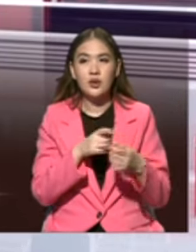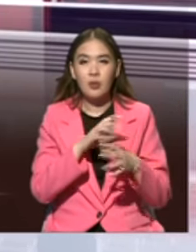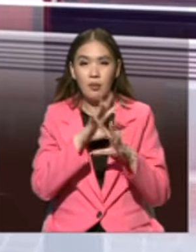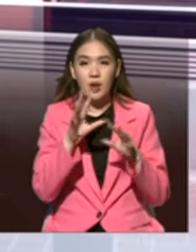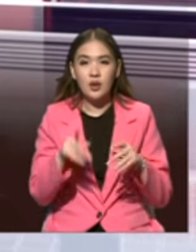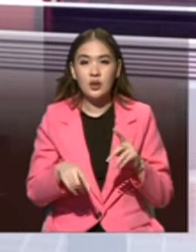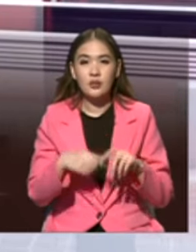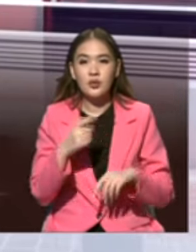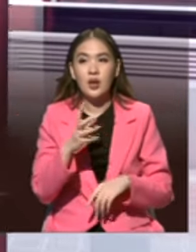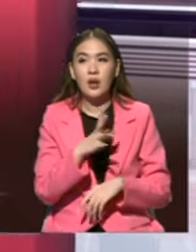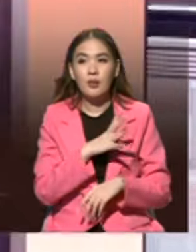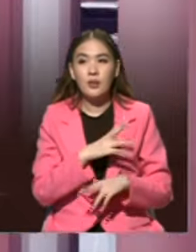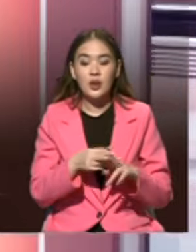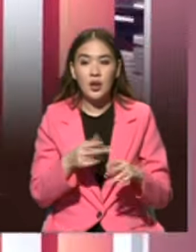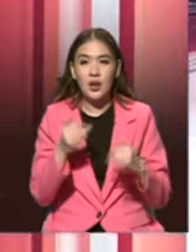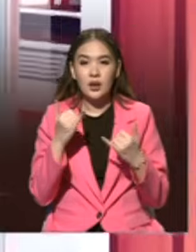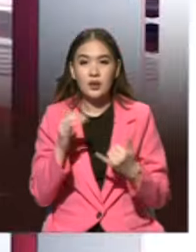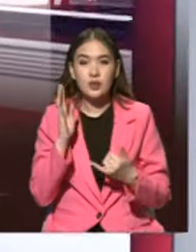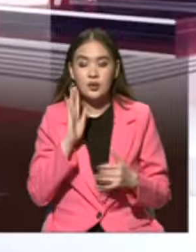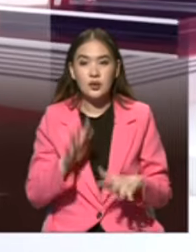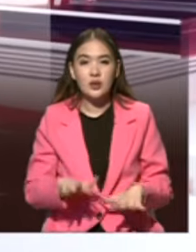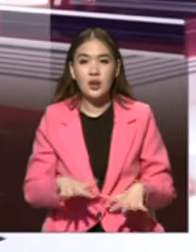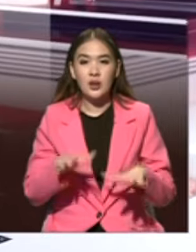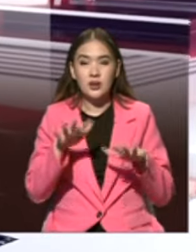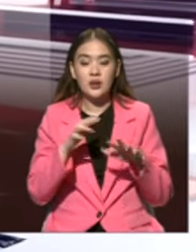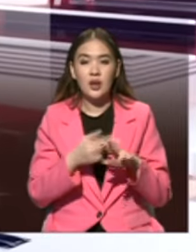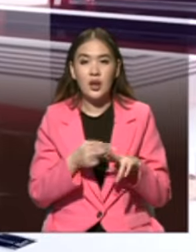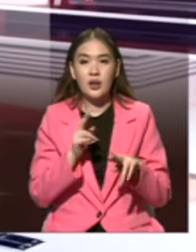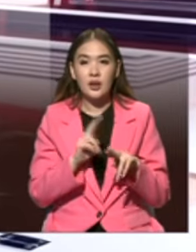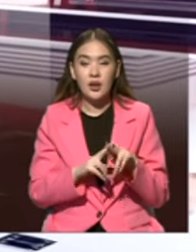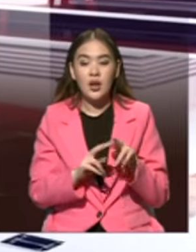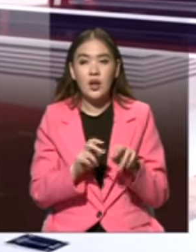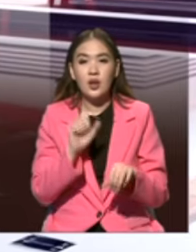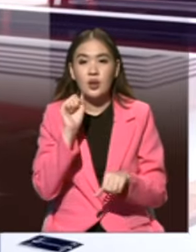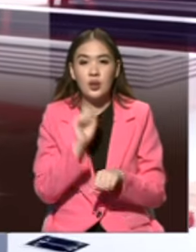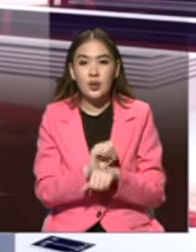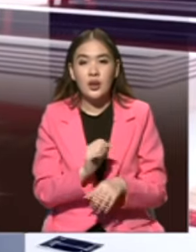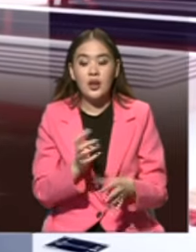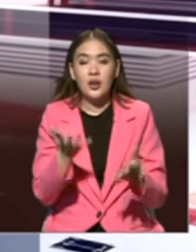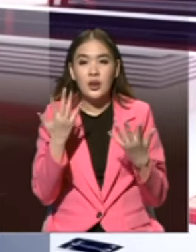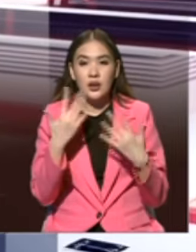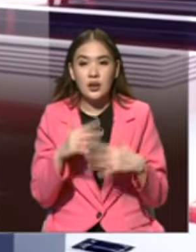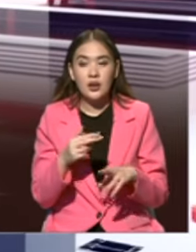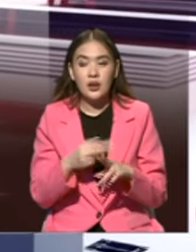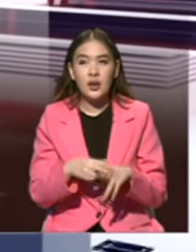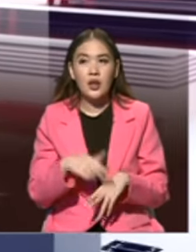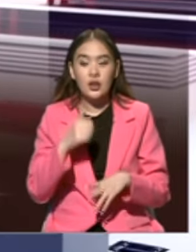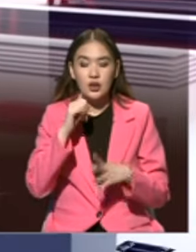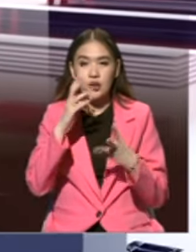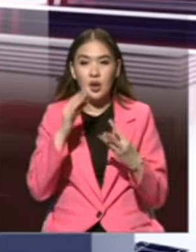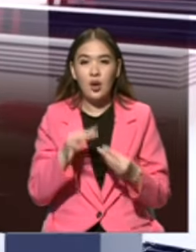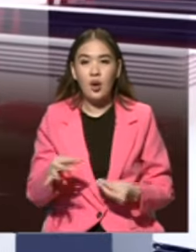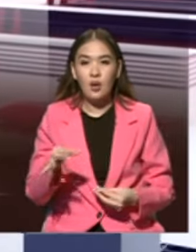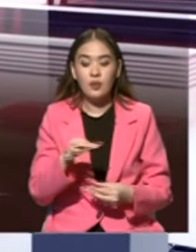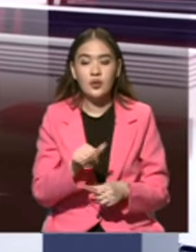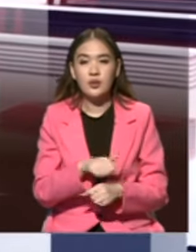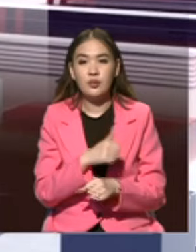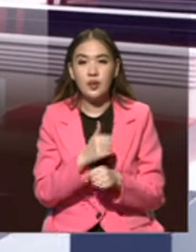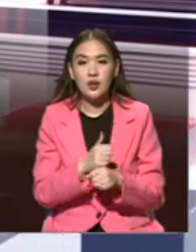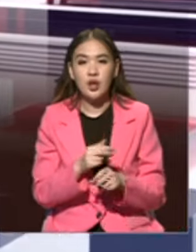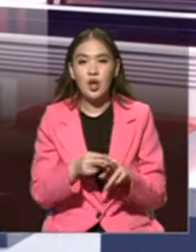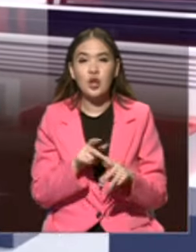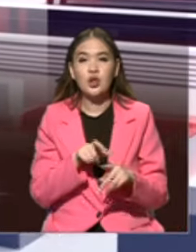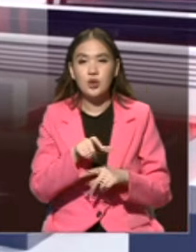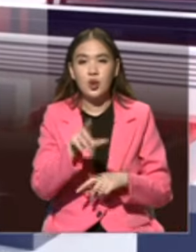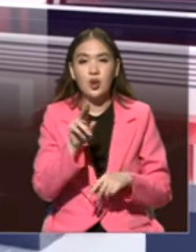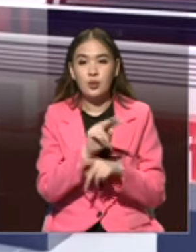бұзып кетіп отыр. Қазір судың тасқыны кішкене ағымы тоқтағаннан кейін кеше аудан басшылары, облыс басшылары келіп жолды жасап